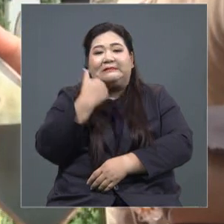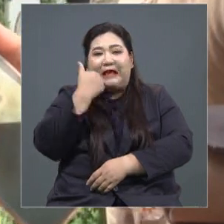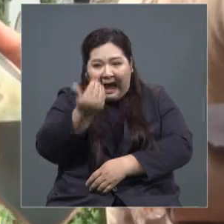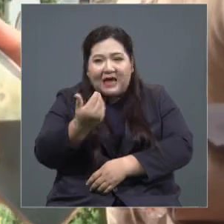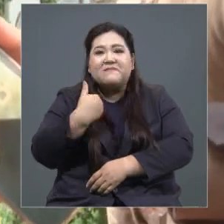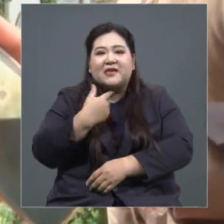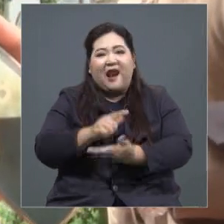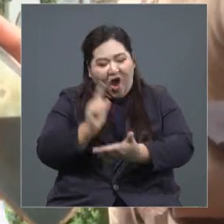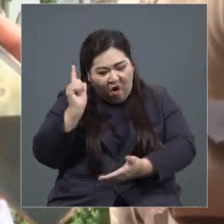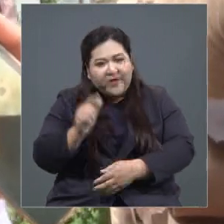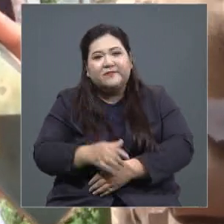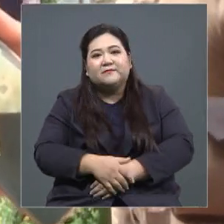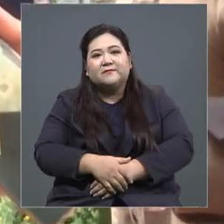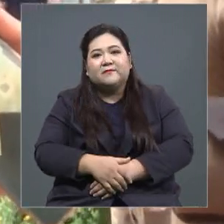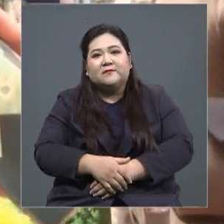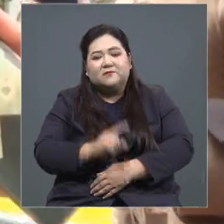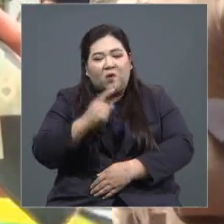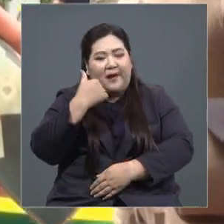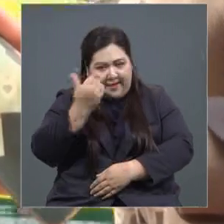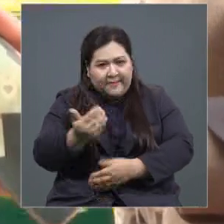นะครับลาออกจากการเป็นตำรวจ